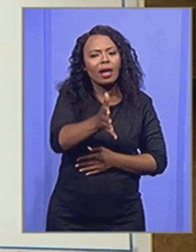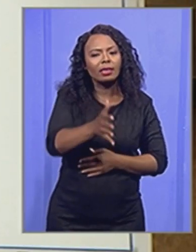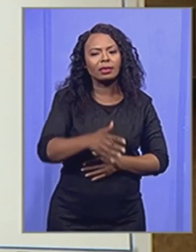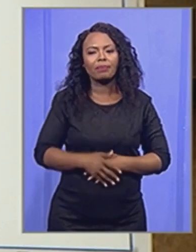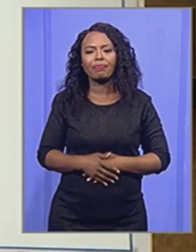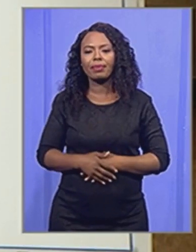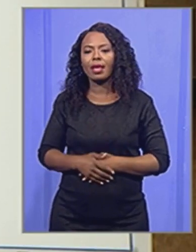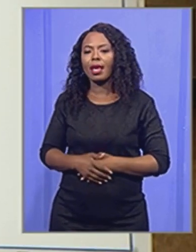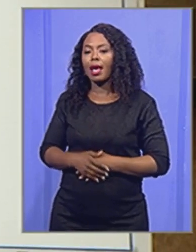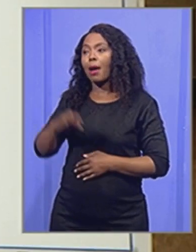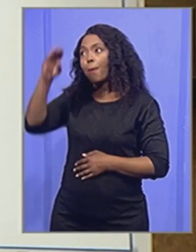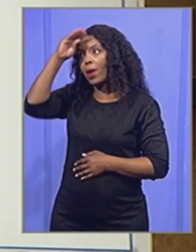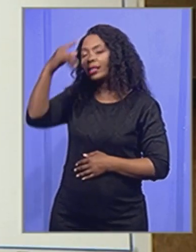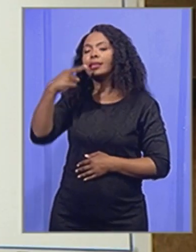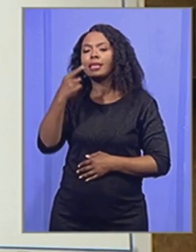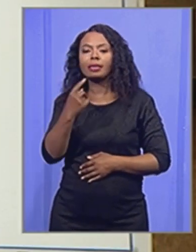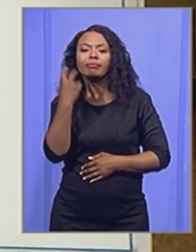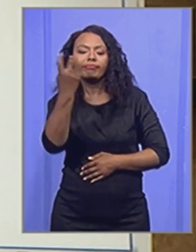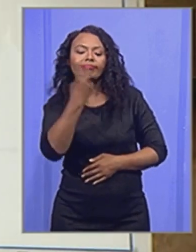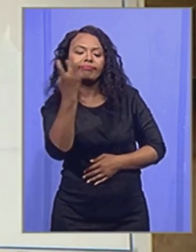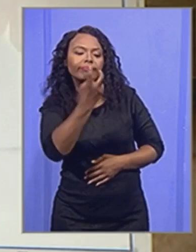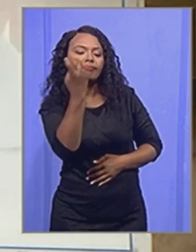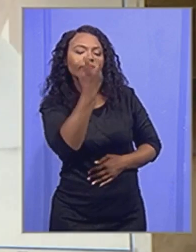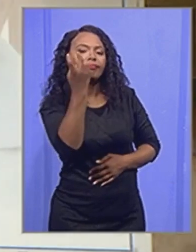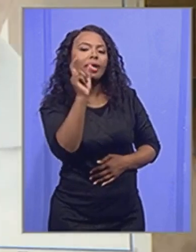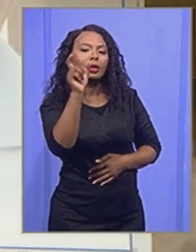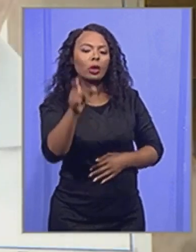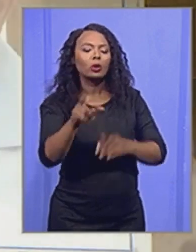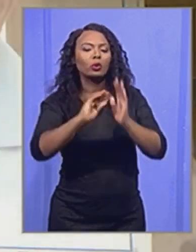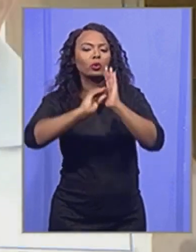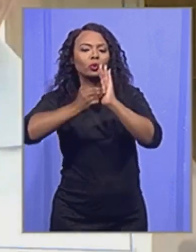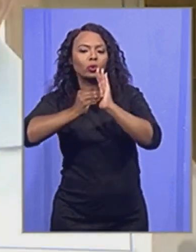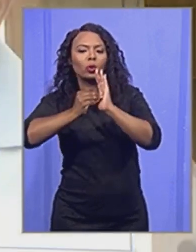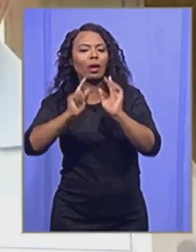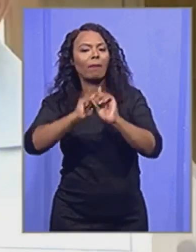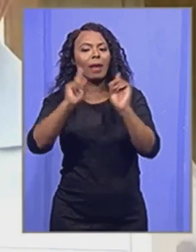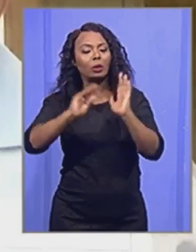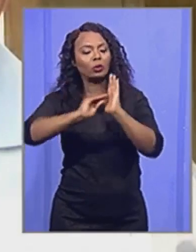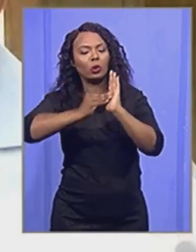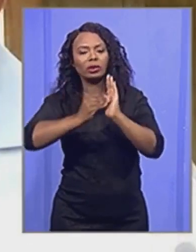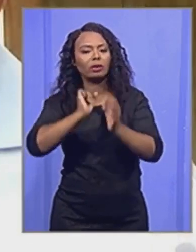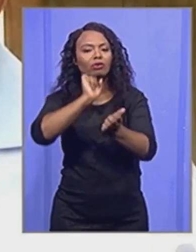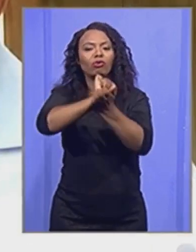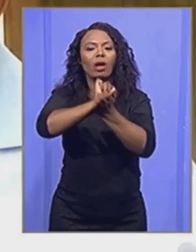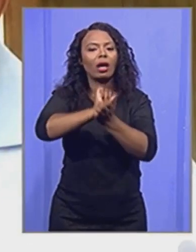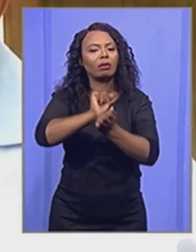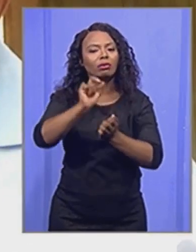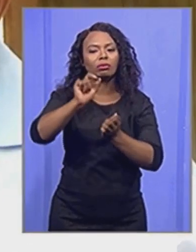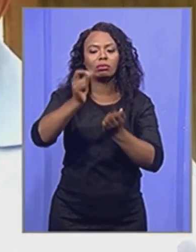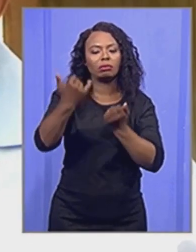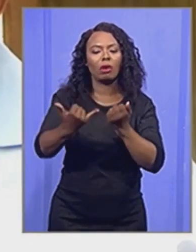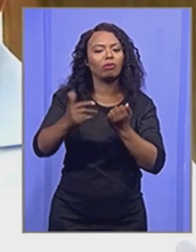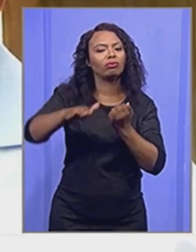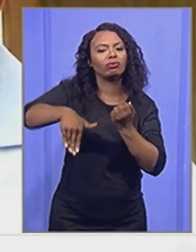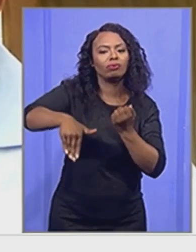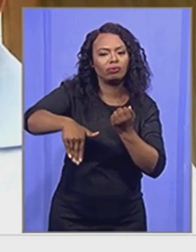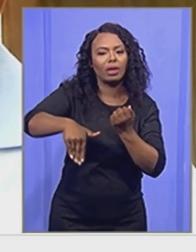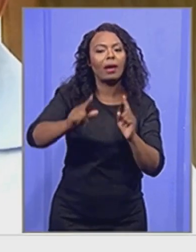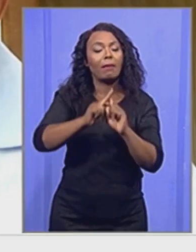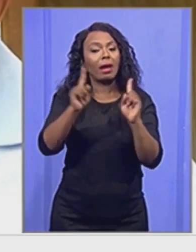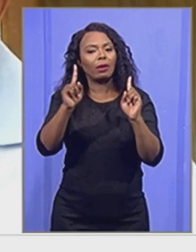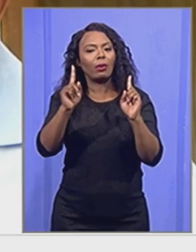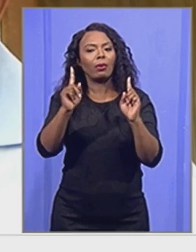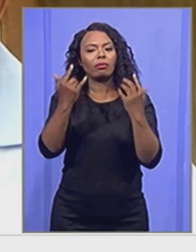molatong moo. Dinyakišišo tša rena go fihla ga jwale a se re tshware motho e fela re lebeletše gore di sepela botse go fihla ga